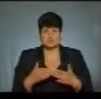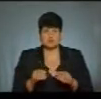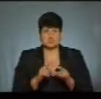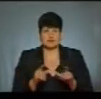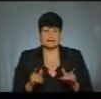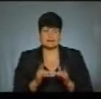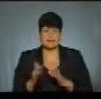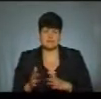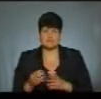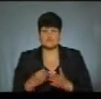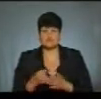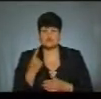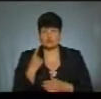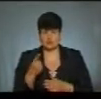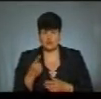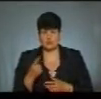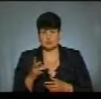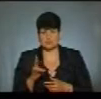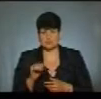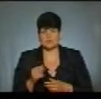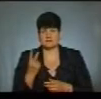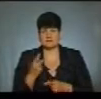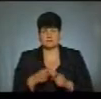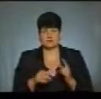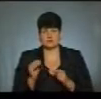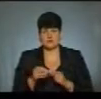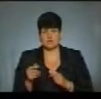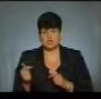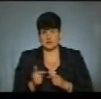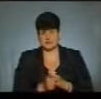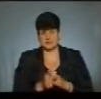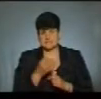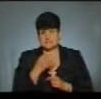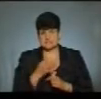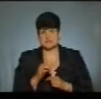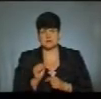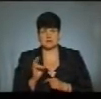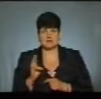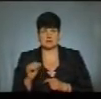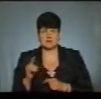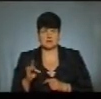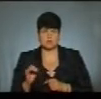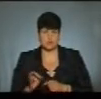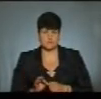області. Вартість одного такого набору – 2,5 тисячі гривень, повідомив Андрій Назаренко.